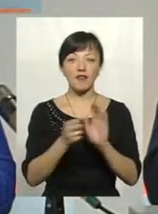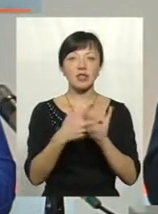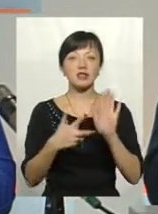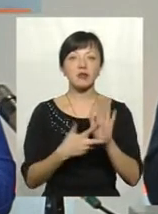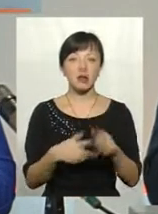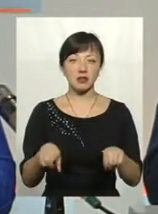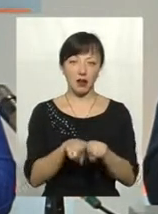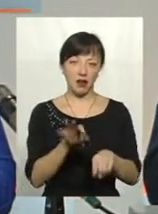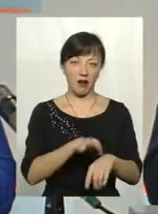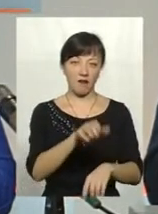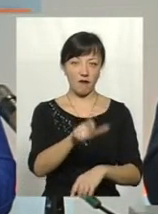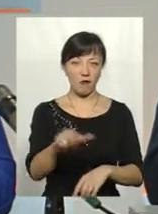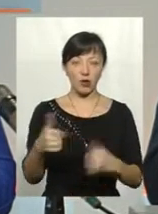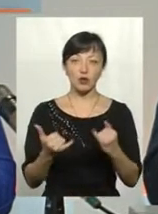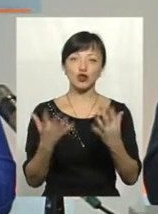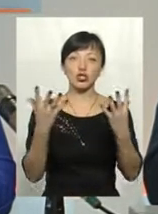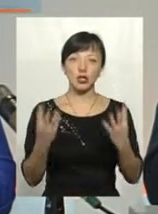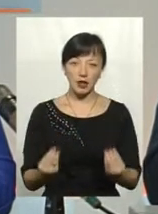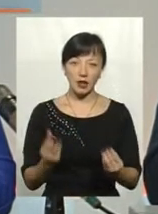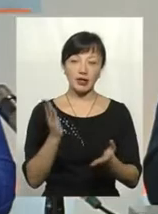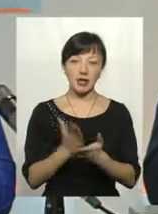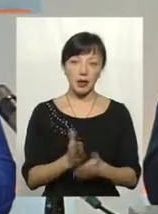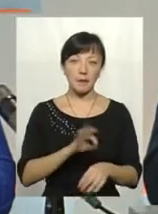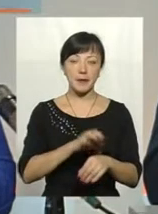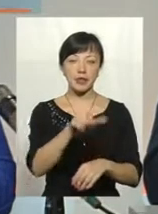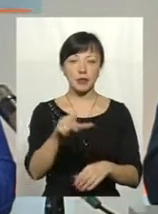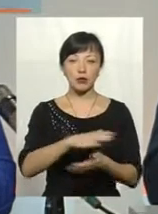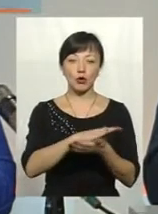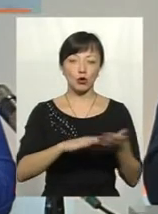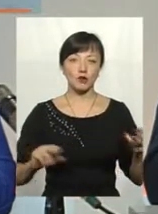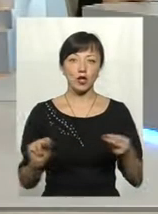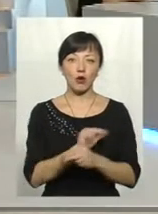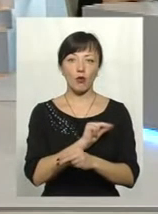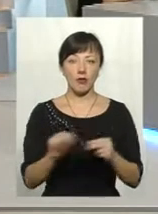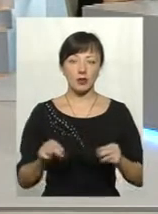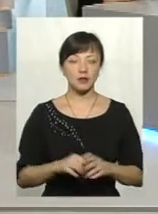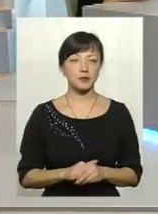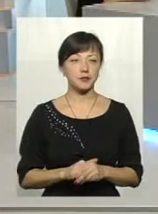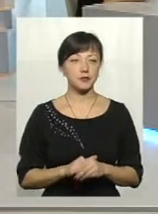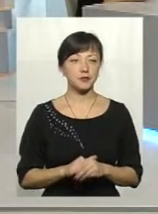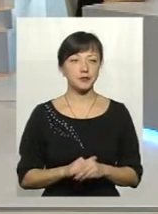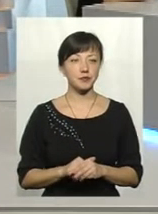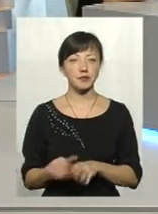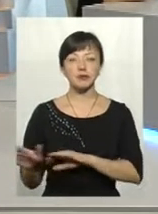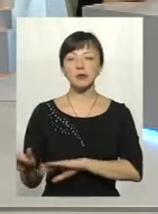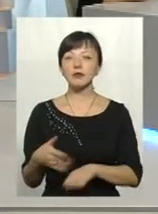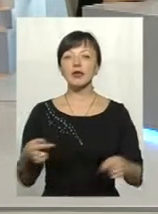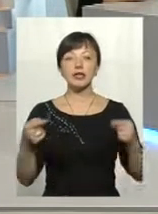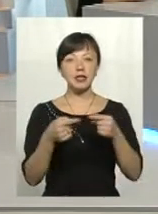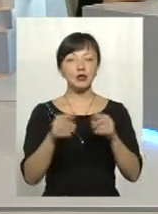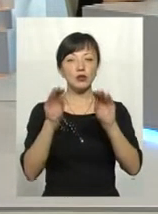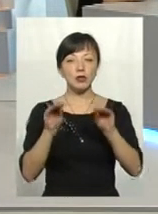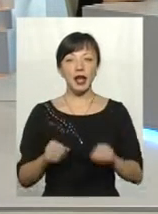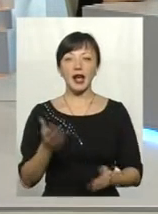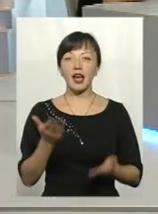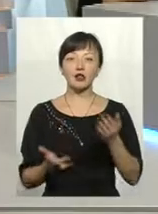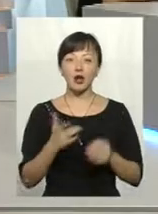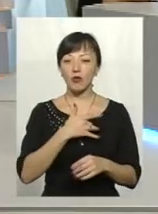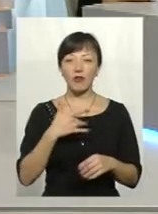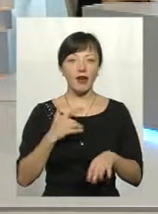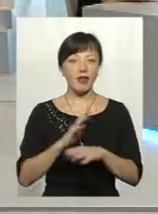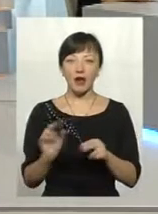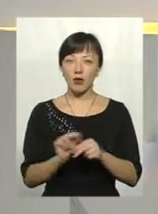таких пацієнтів. І на сьогоднішній день є пацієнти, які продовжують лікуватися. Дякую. Згідно із статистикою, якщо туберкульоз не лікувати,